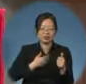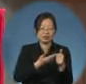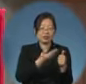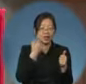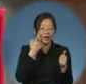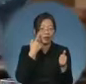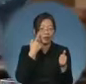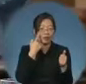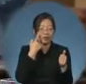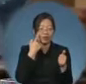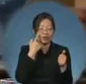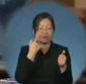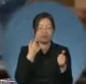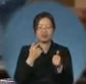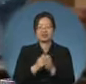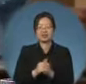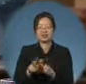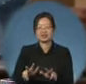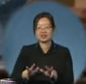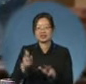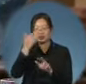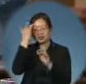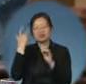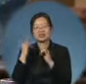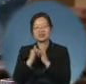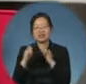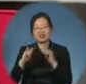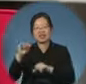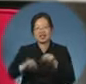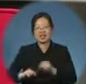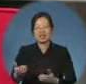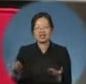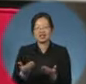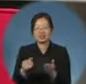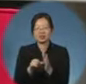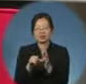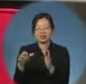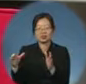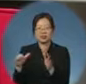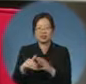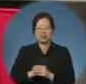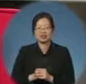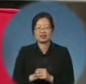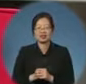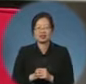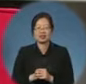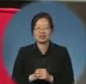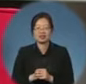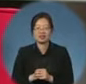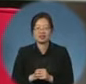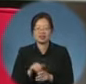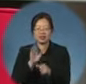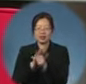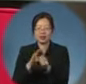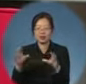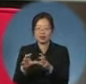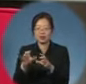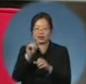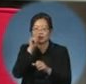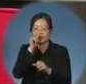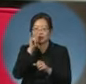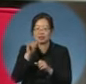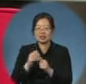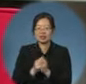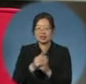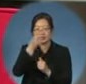그런 거죠 그런 거죠 지금 청년들이 해야되는거 는 뭐 유명한 리턴 3 4 같은 사람은 합동 이고